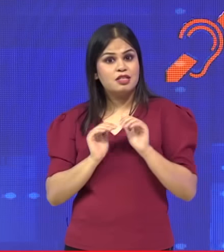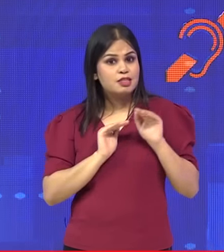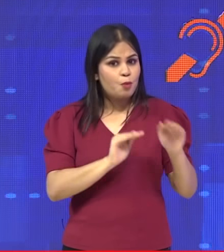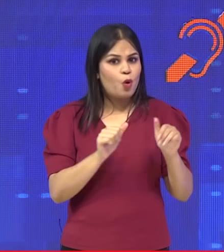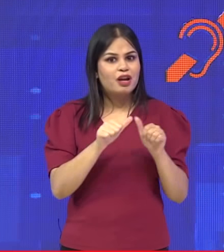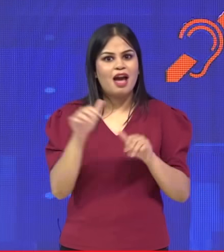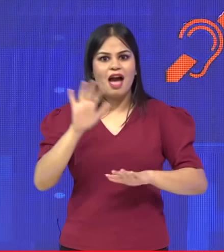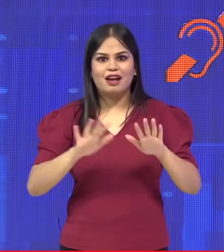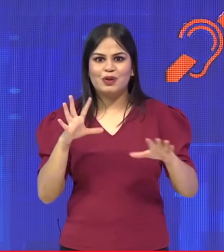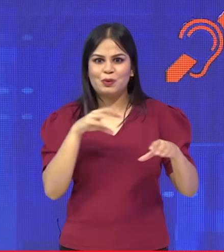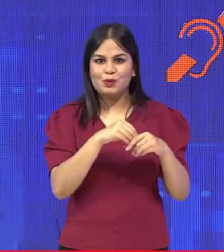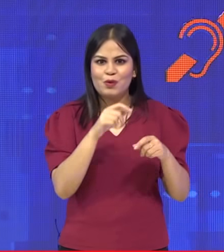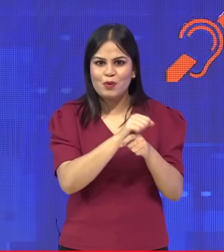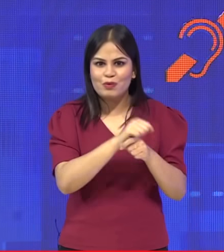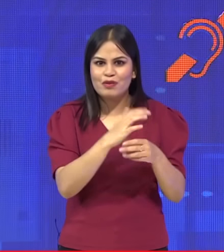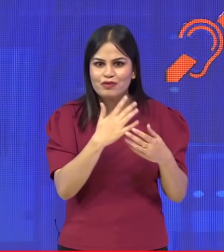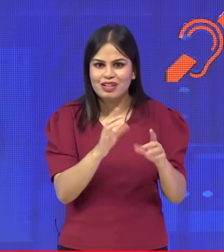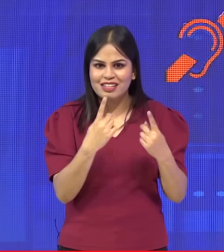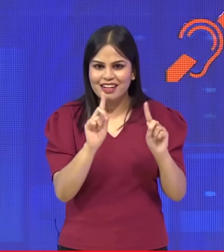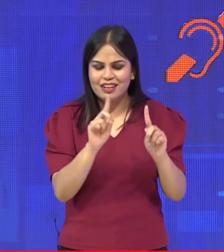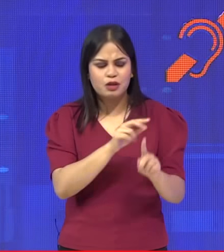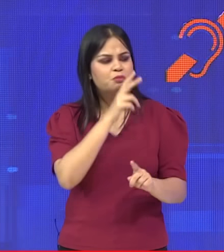तो वह ऐसा हुआ था